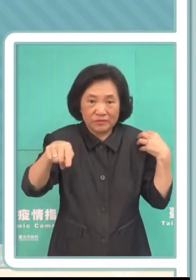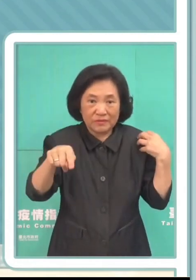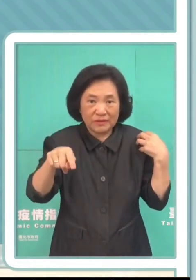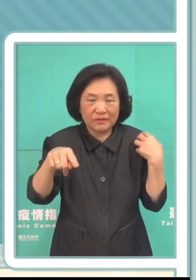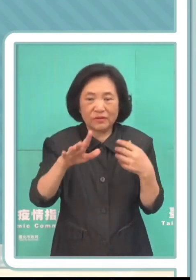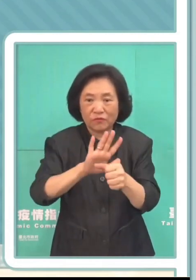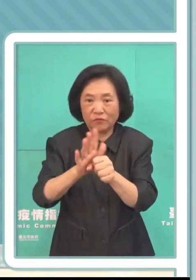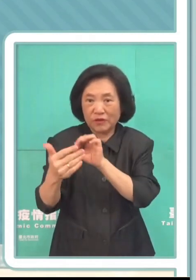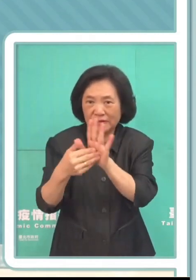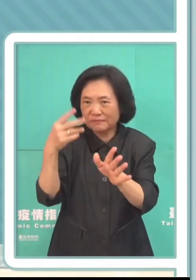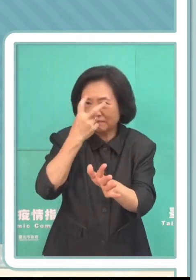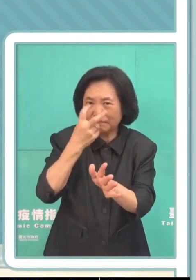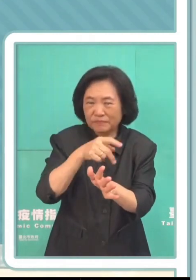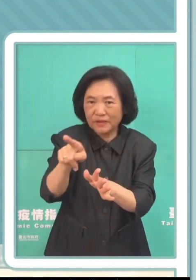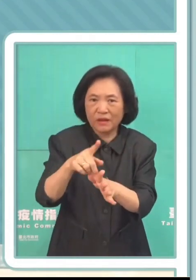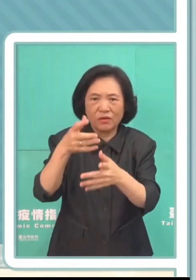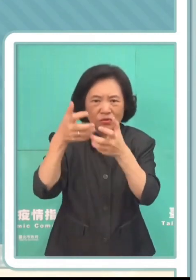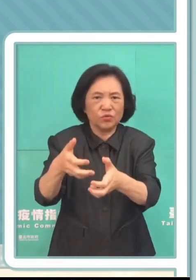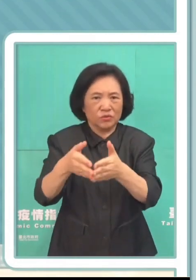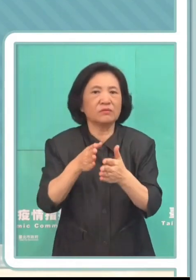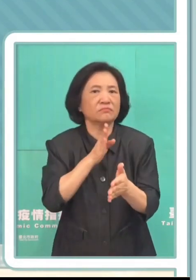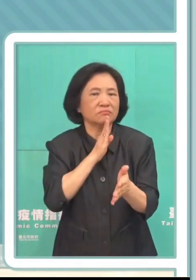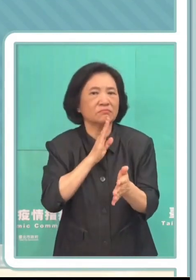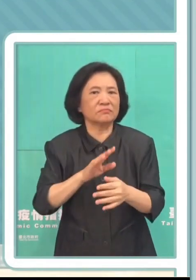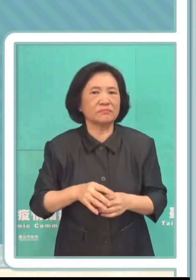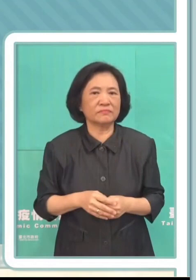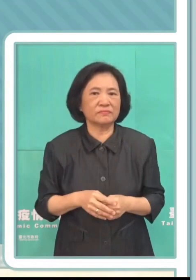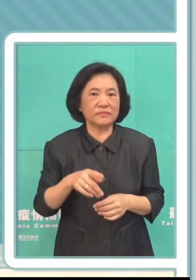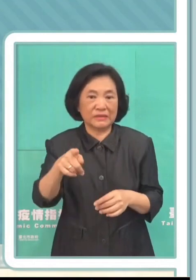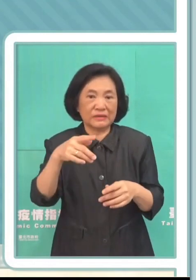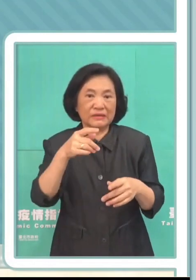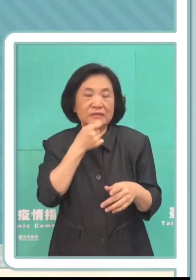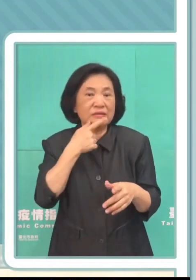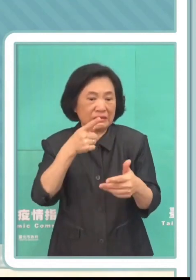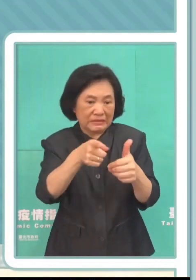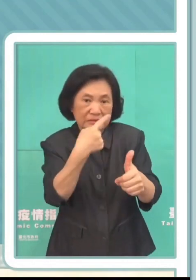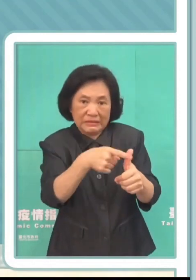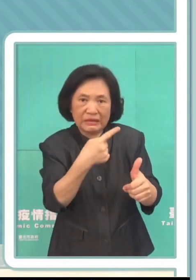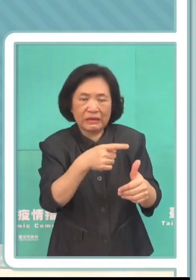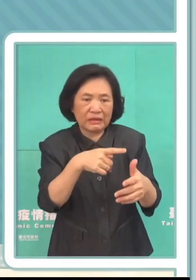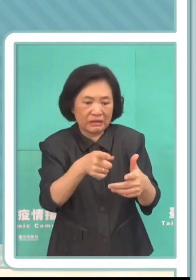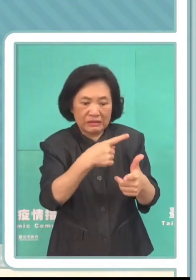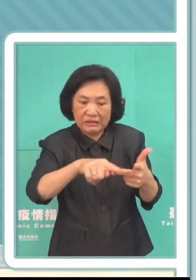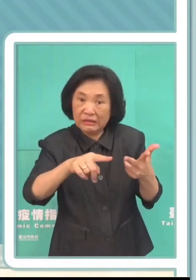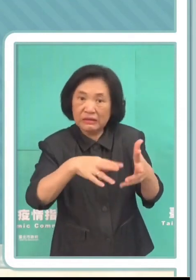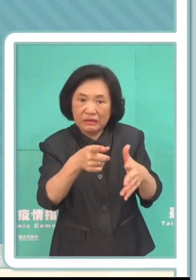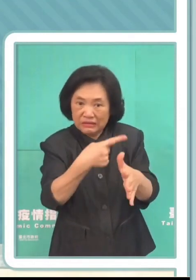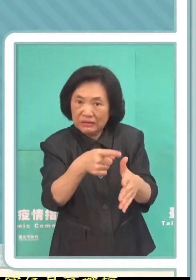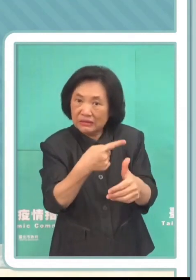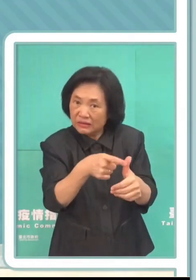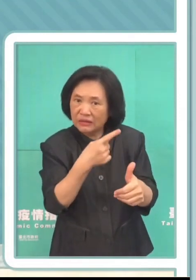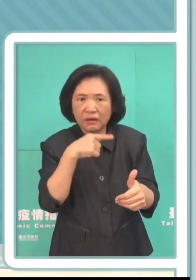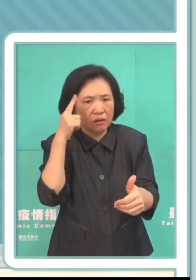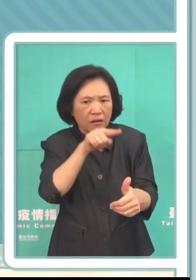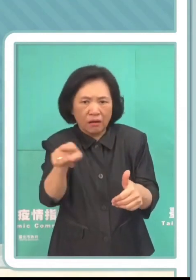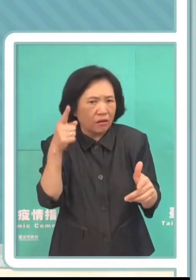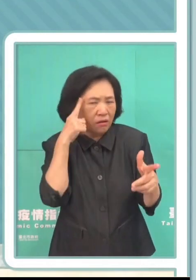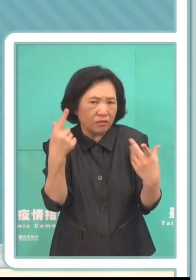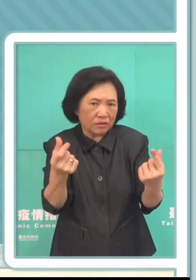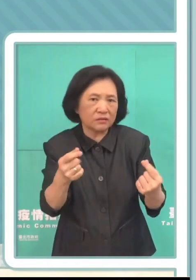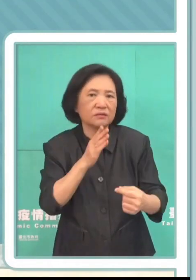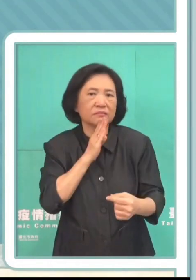制的人他的重要性应该跟那个第一医院第一线在照顾确诊者的差不